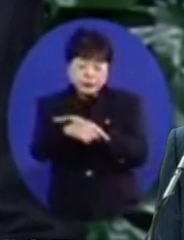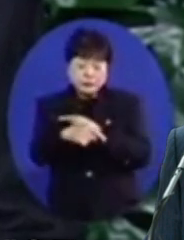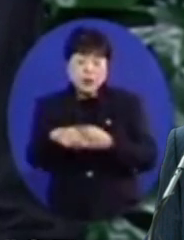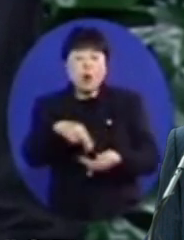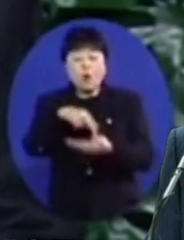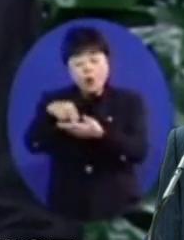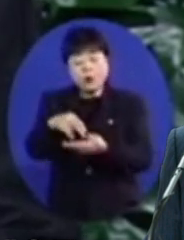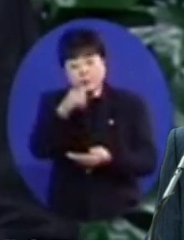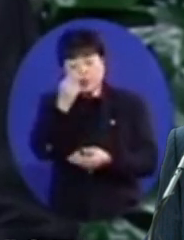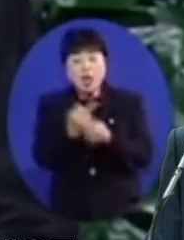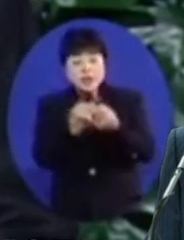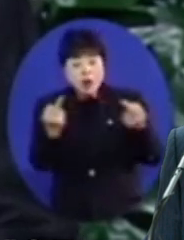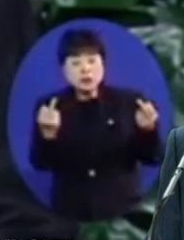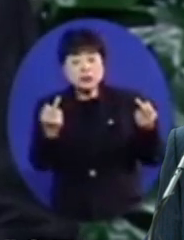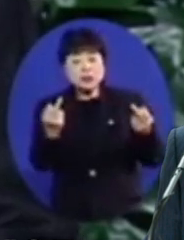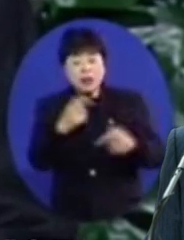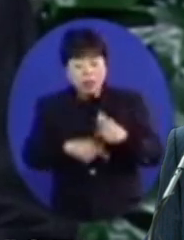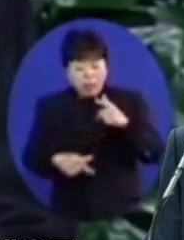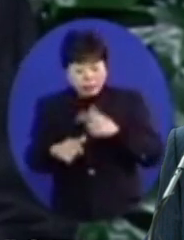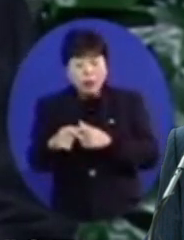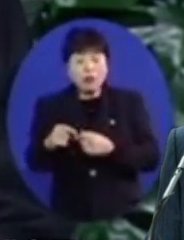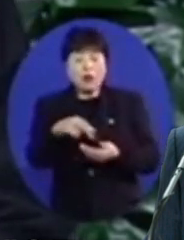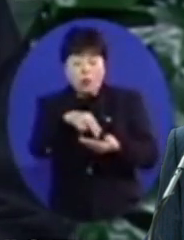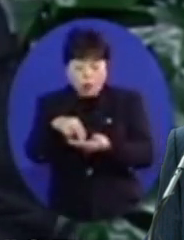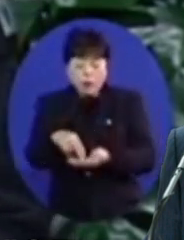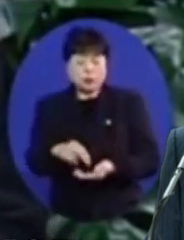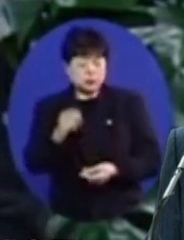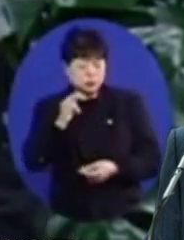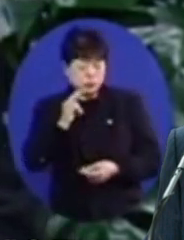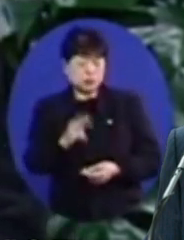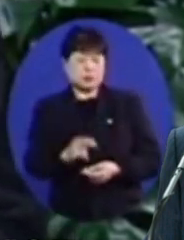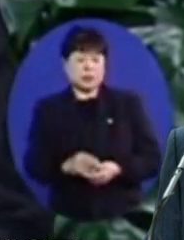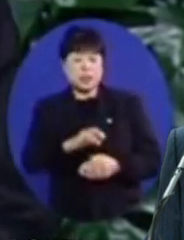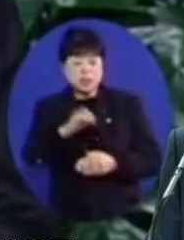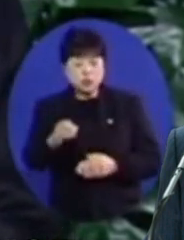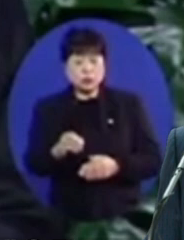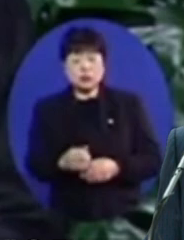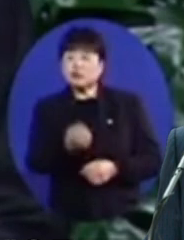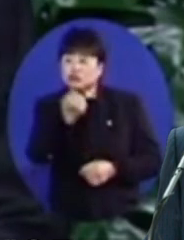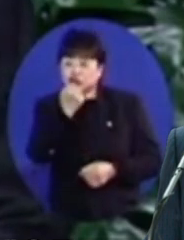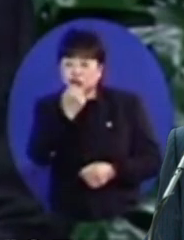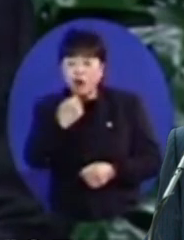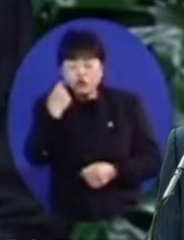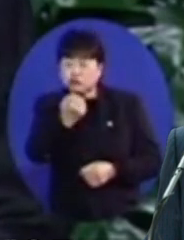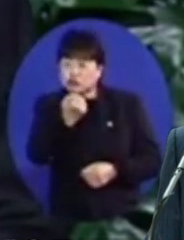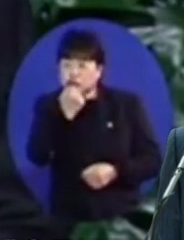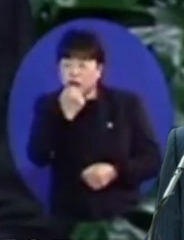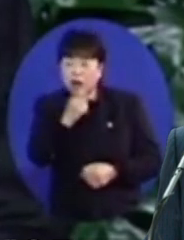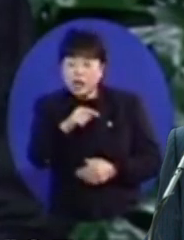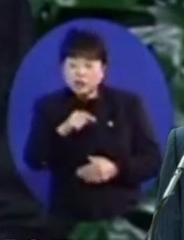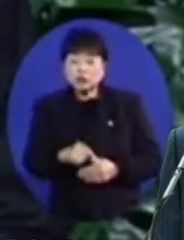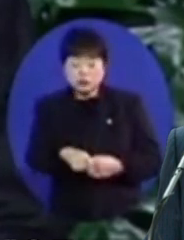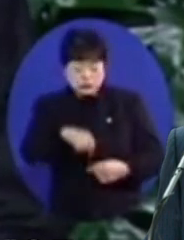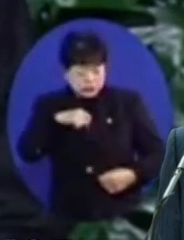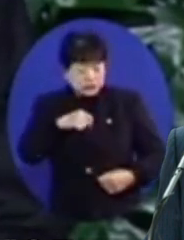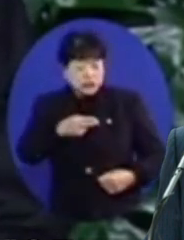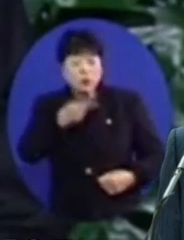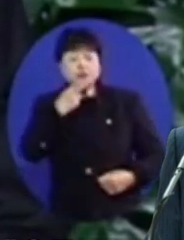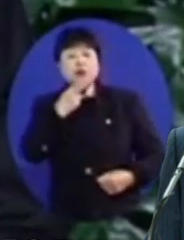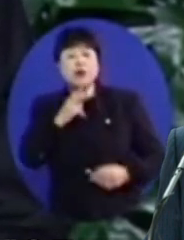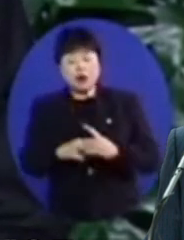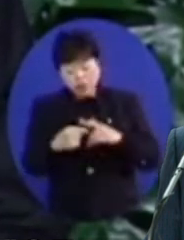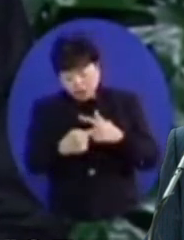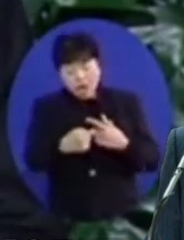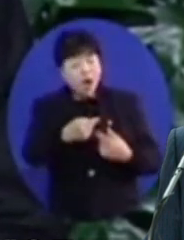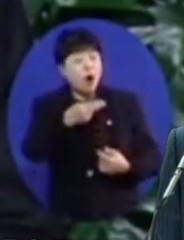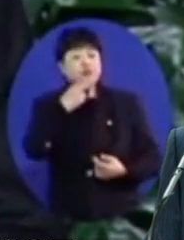고독이십니다 형이지 않은 좀 더 하지요 그리고 이웃과는 서로 웃지만은 속으로 진실로서로 이해하고 통하지